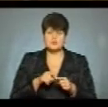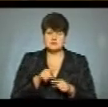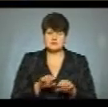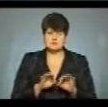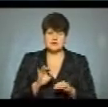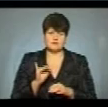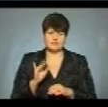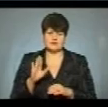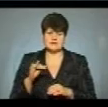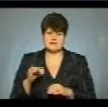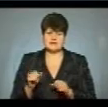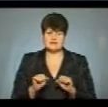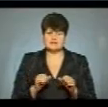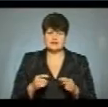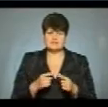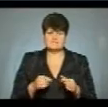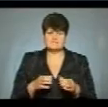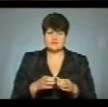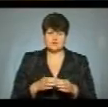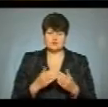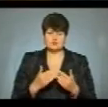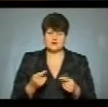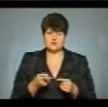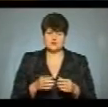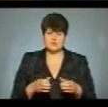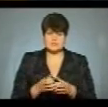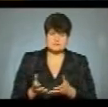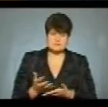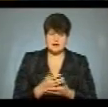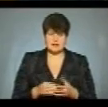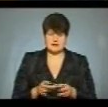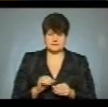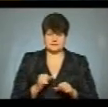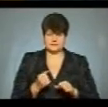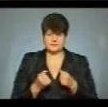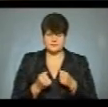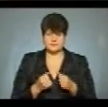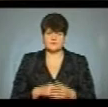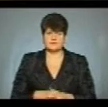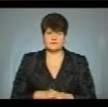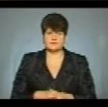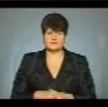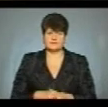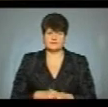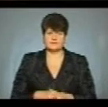Ігор Войцехівський, керівник відділу музею. Каже, цю колекцію збирали разом із побратимом Юрієм Заблоцьким.